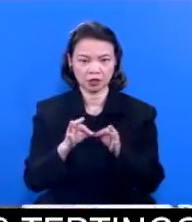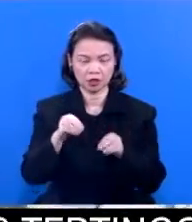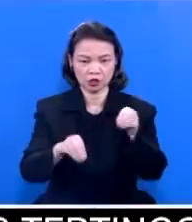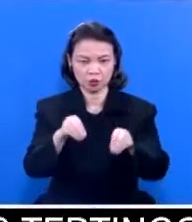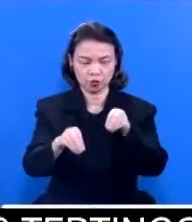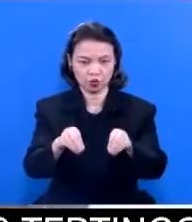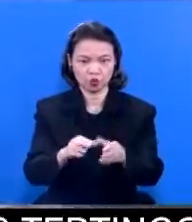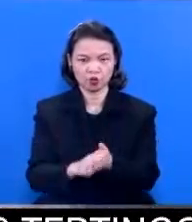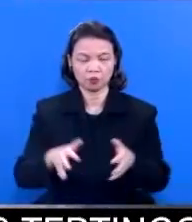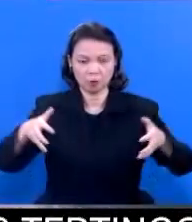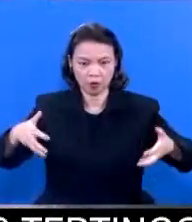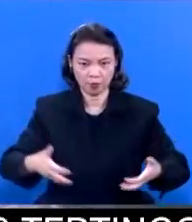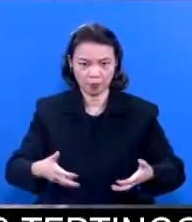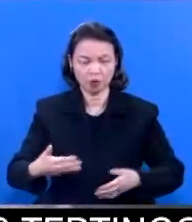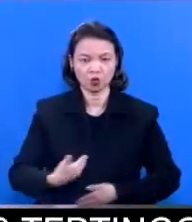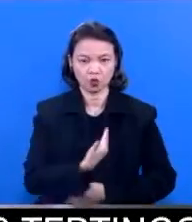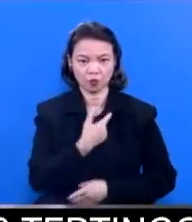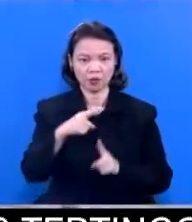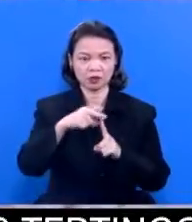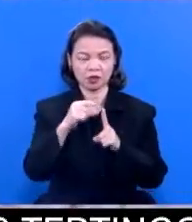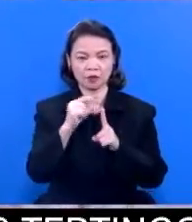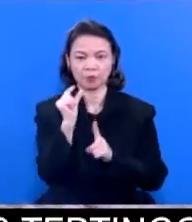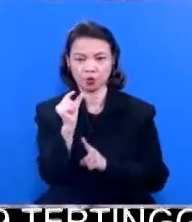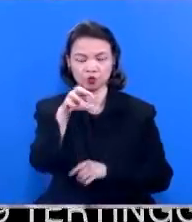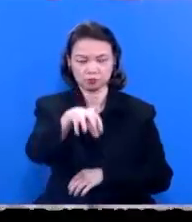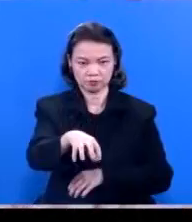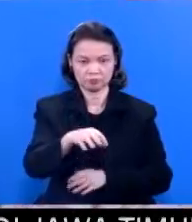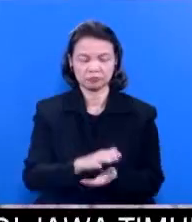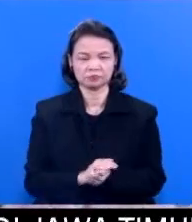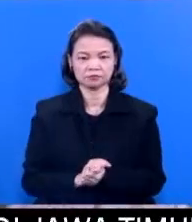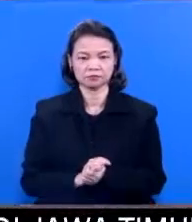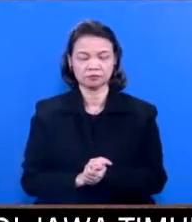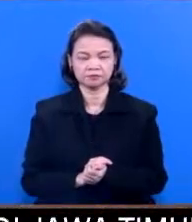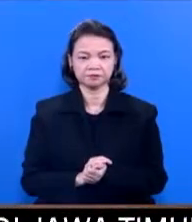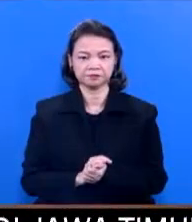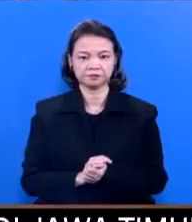memakamkan jenazah korban di TPU setempat. Muhammad Juanda, Bogor, Jawa Barat.